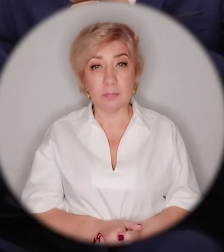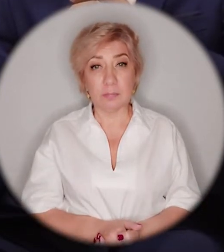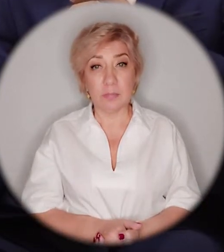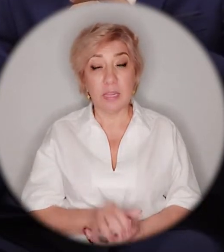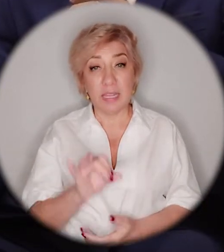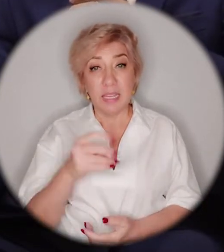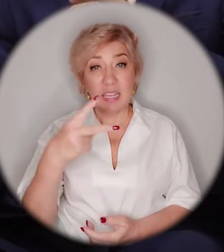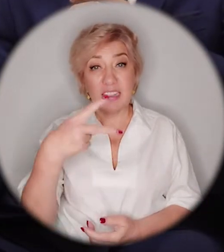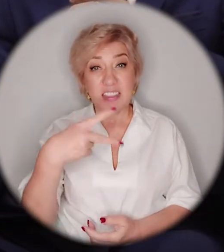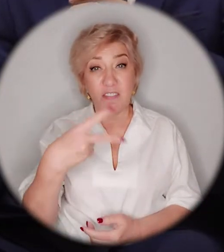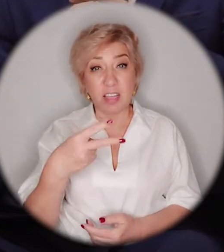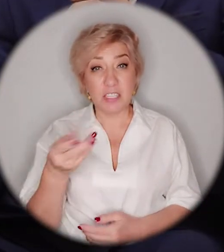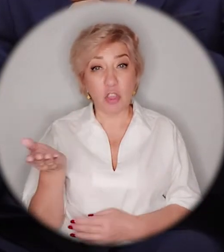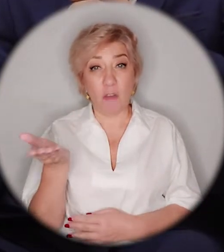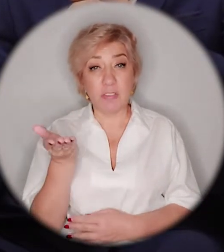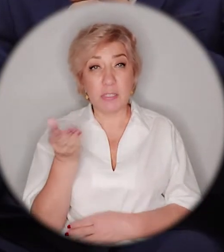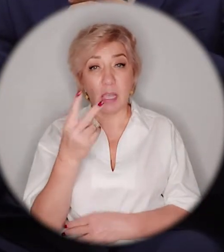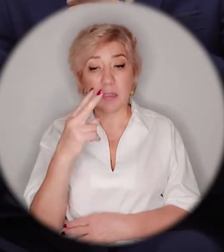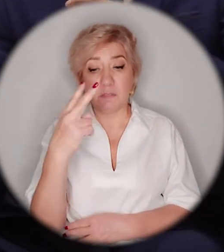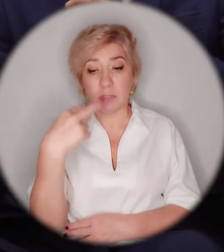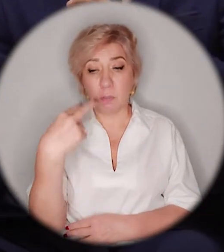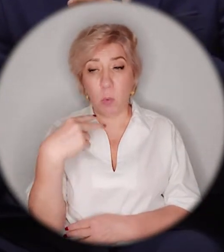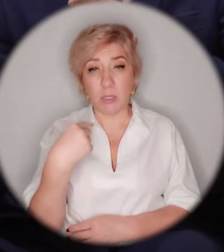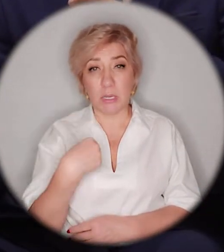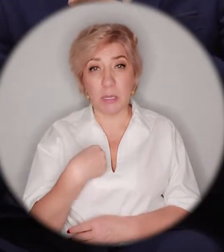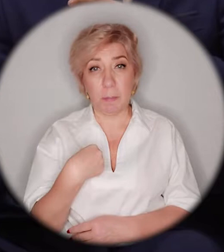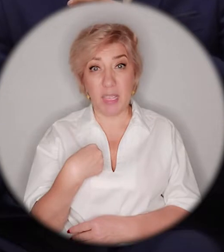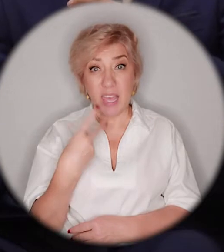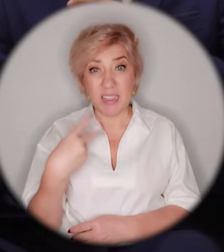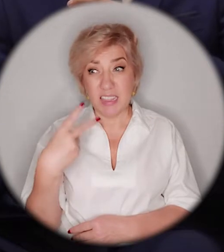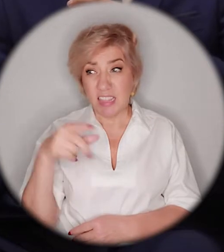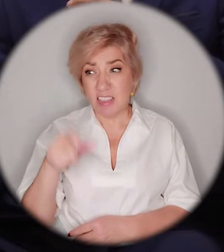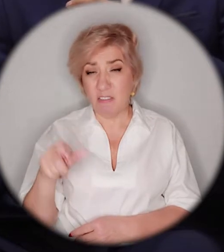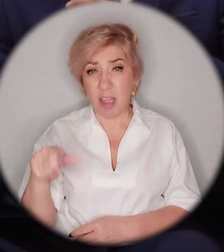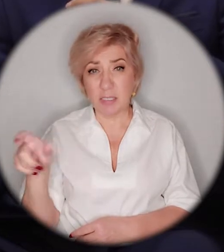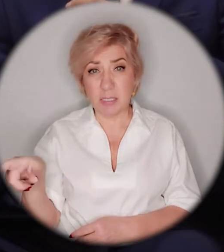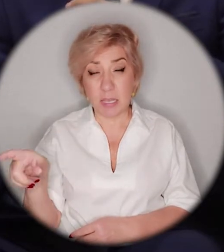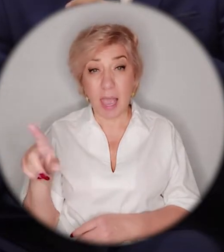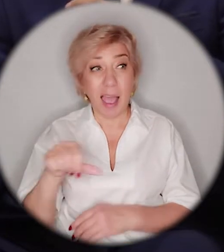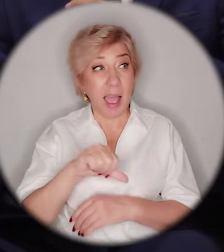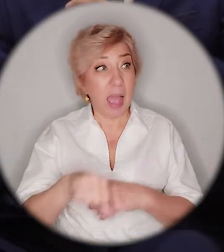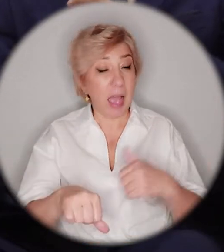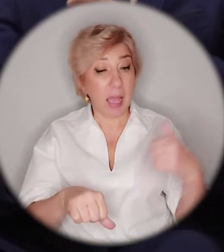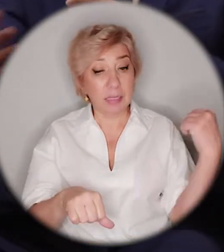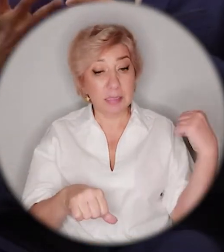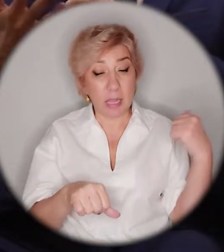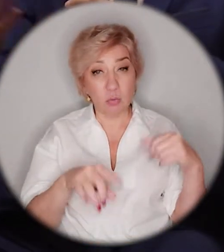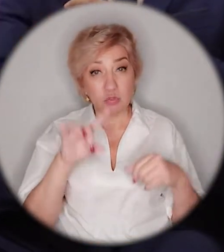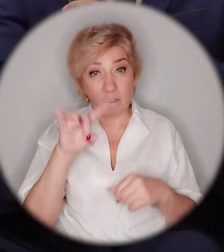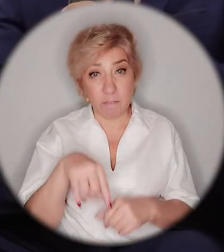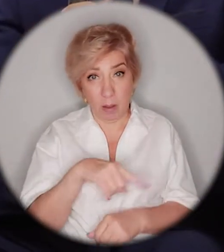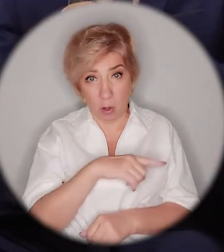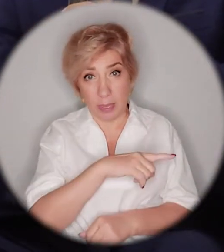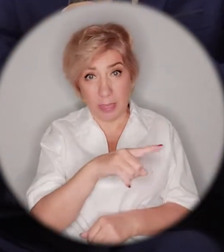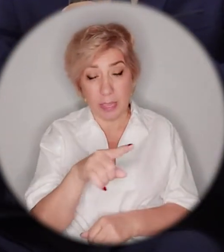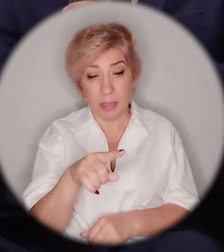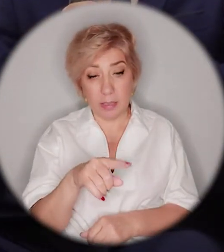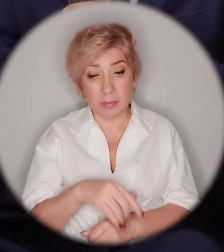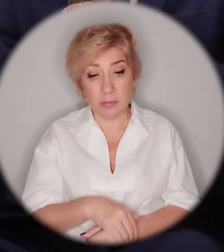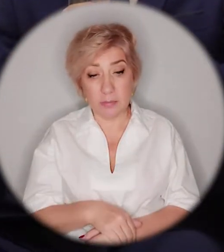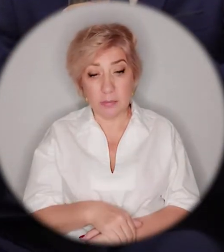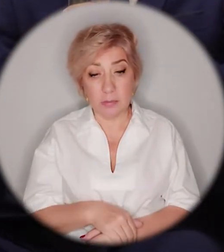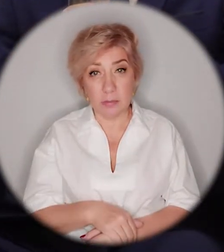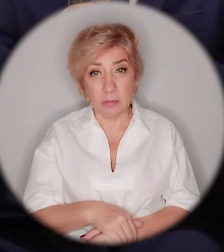диверсантами и 20 официанта стоял смотрят на меня от sidewinder а снаружи в окно в